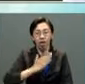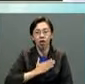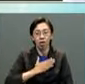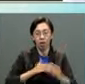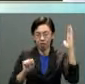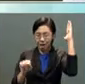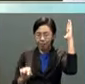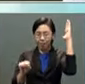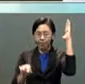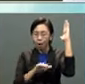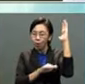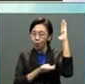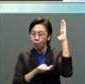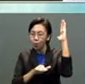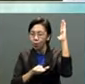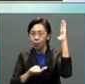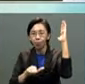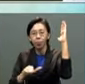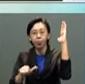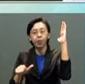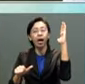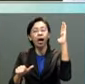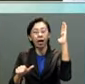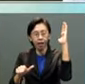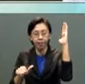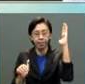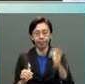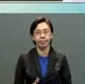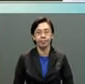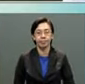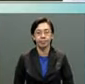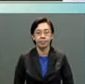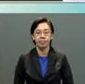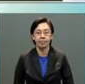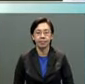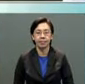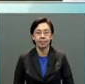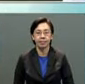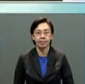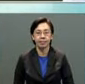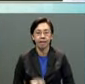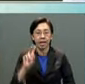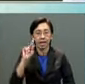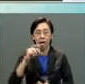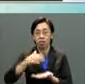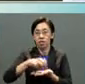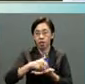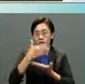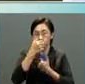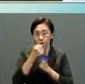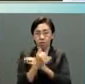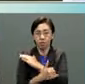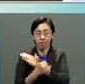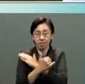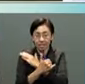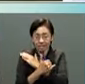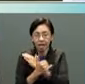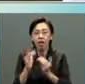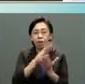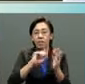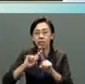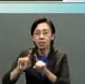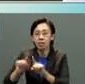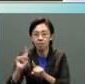ทรงตัวในระดับที่อยู่ฐานด้านล่างของกราฟนะครับมาดูข่าวที่น่าสนใจของต่างประเทศบ้าง นะครับก็พบ